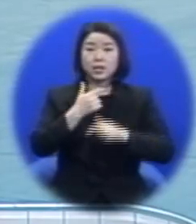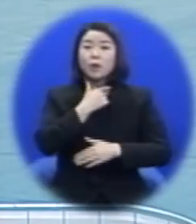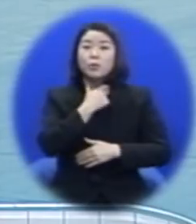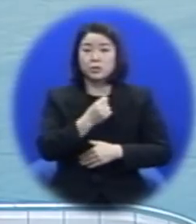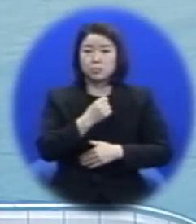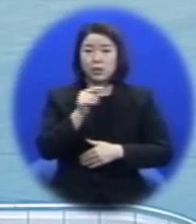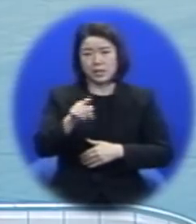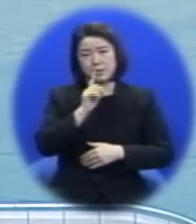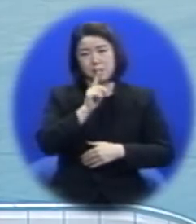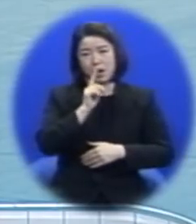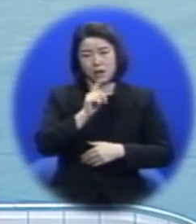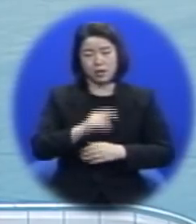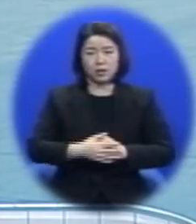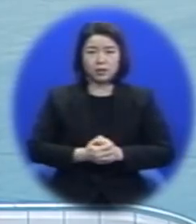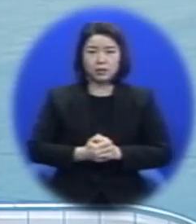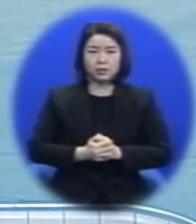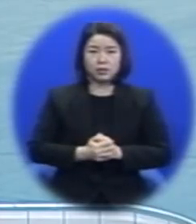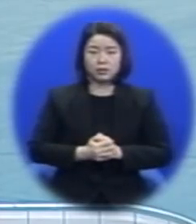라는 말입니다.